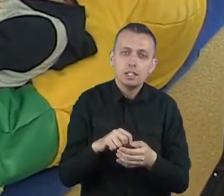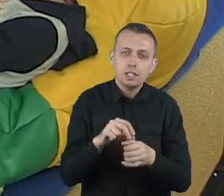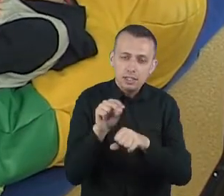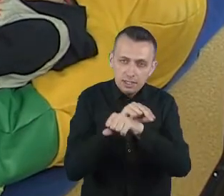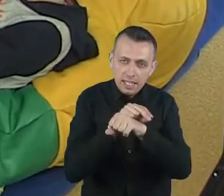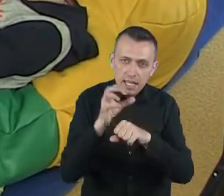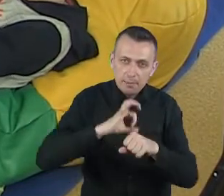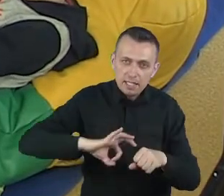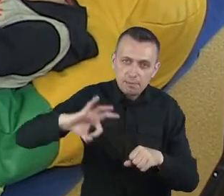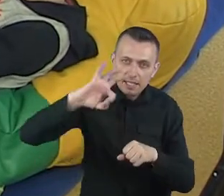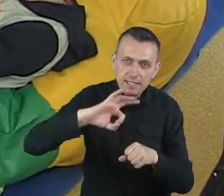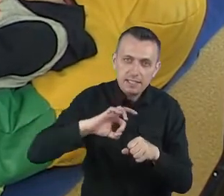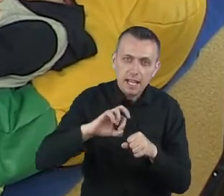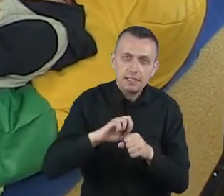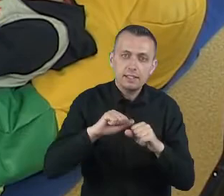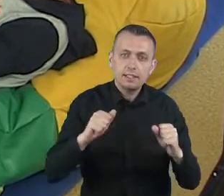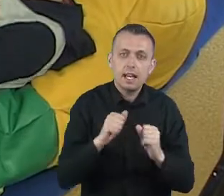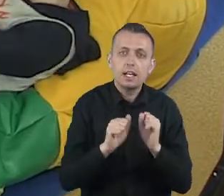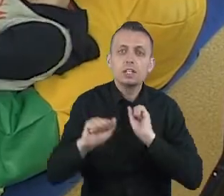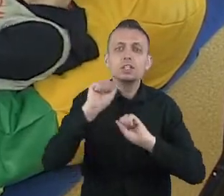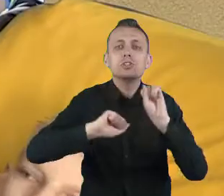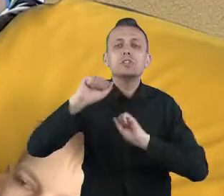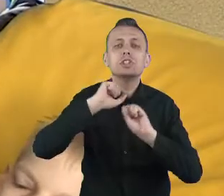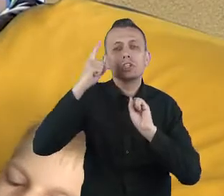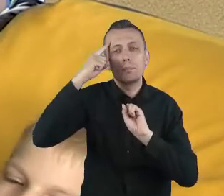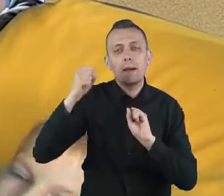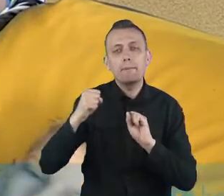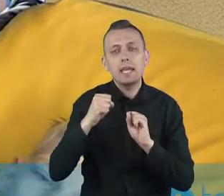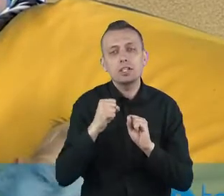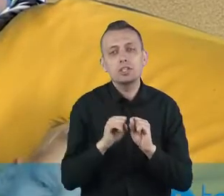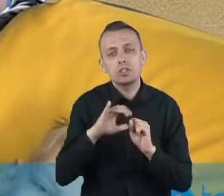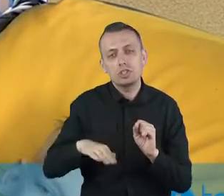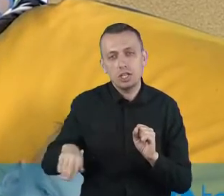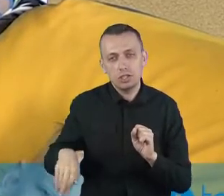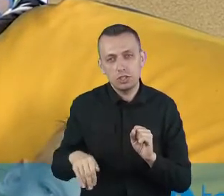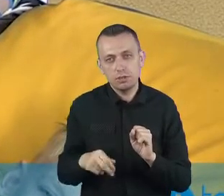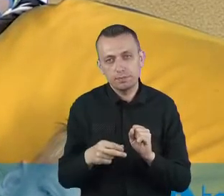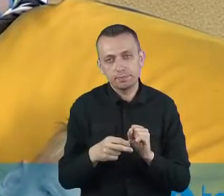jest usprawnianie koncentracji oraz ćwiczenie pamięci u dzieci. Kynoterapia jest to